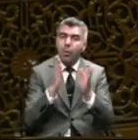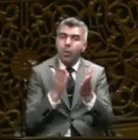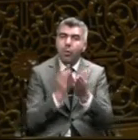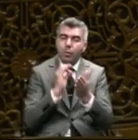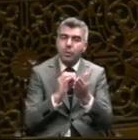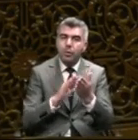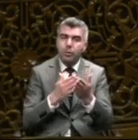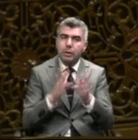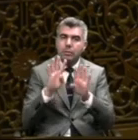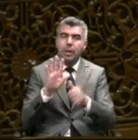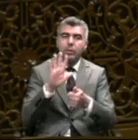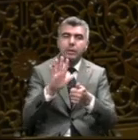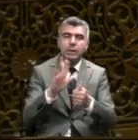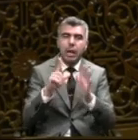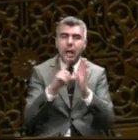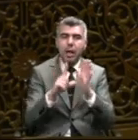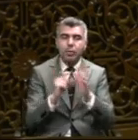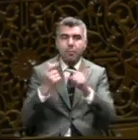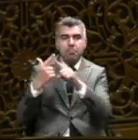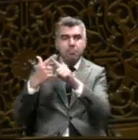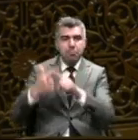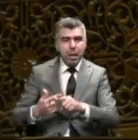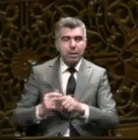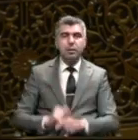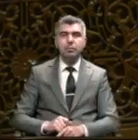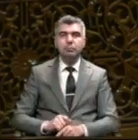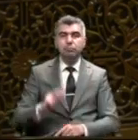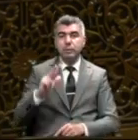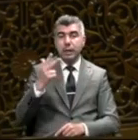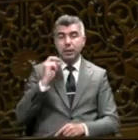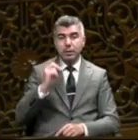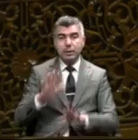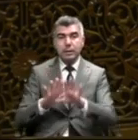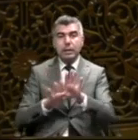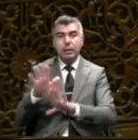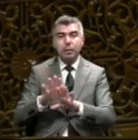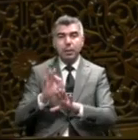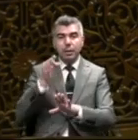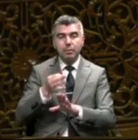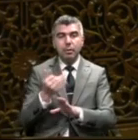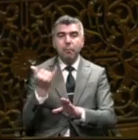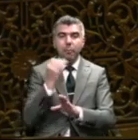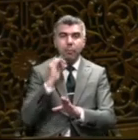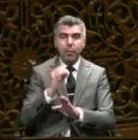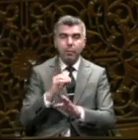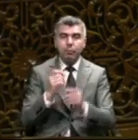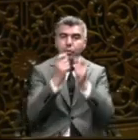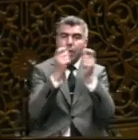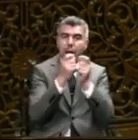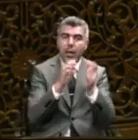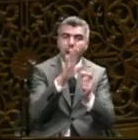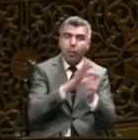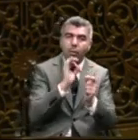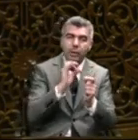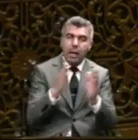68 من القانون التنظيم الماليه ثالثا اتخاذ تدابير التشجيعيه لفائده المقاولات الصغرى